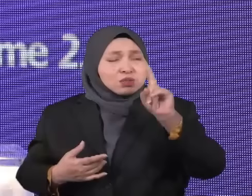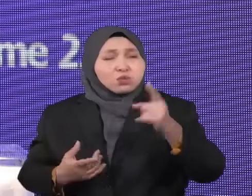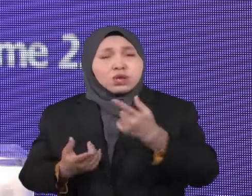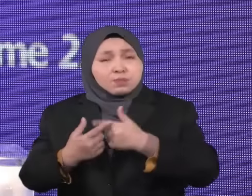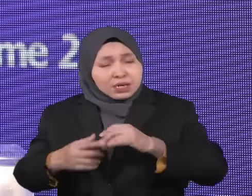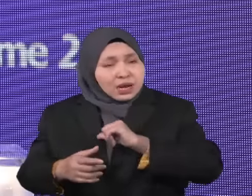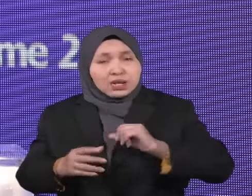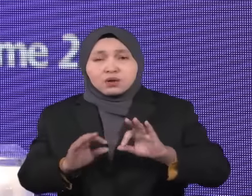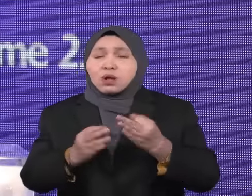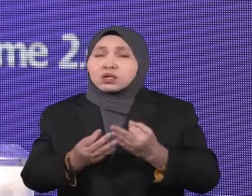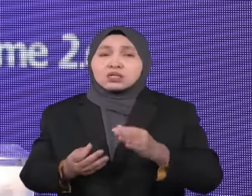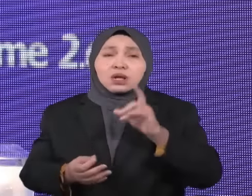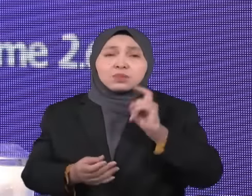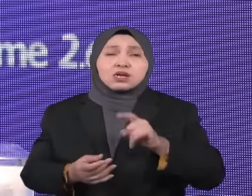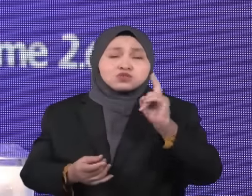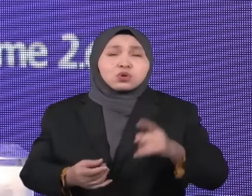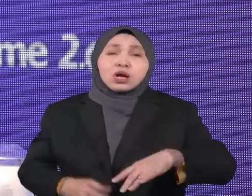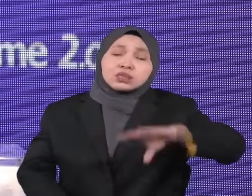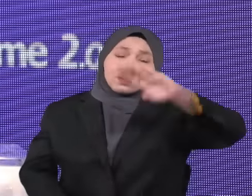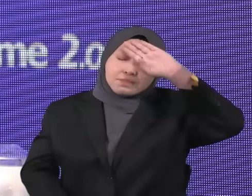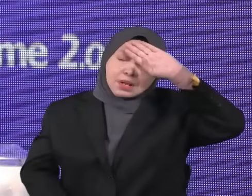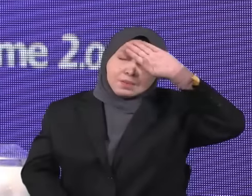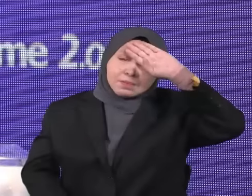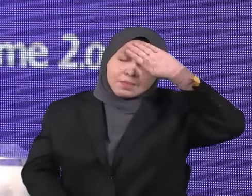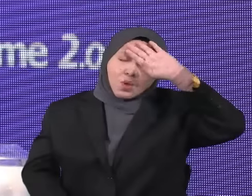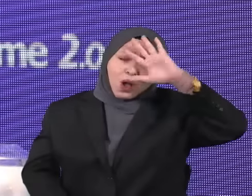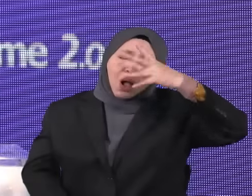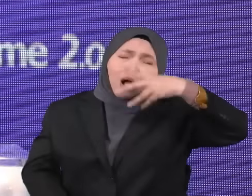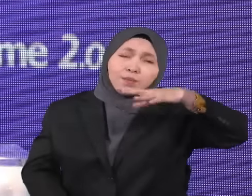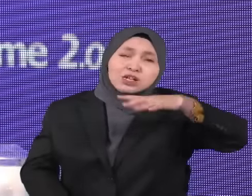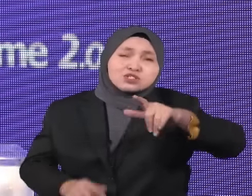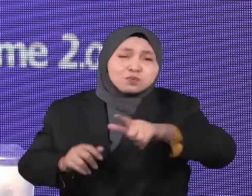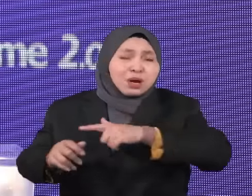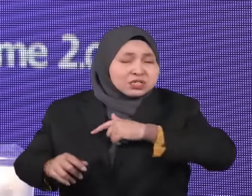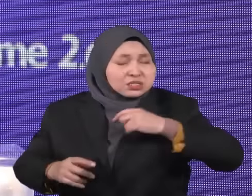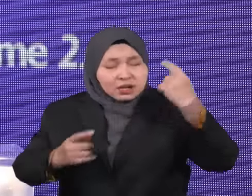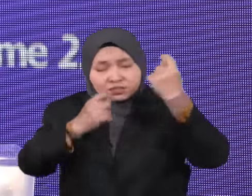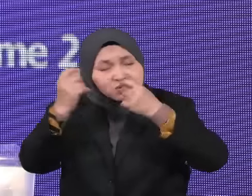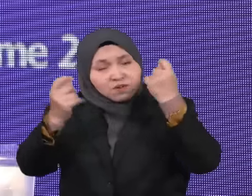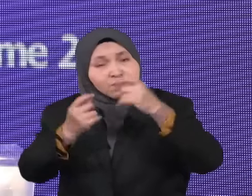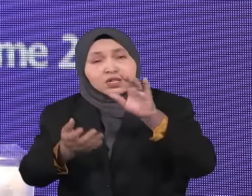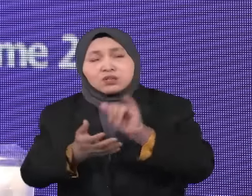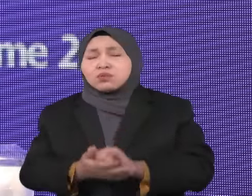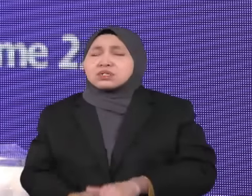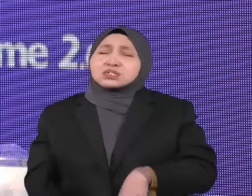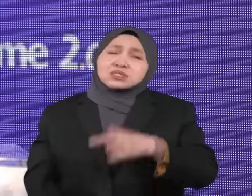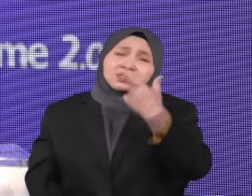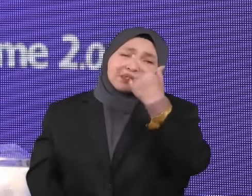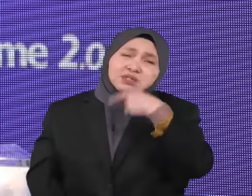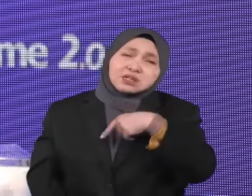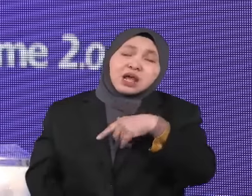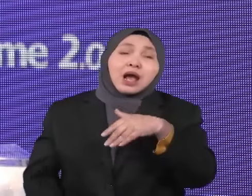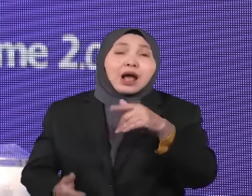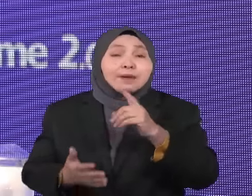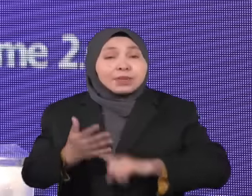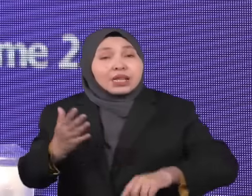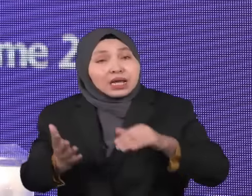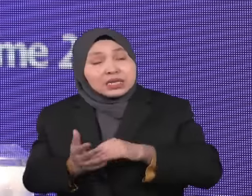tak payah masuk longkang, Ustaz. Seorang demam pun, demam panas sepanjang perjalanan pun kita dah rasa, ya Allah, sedihnya. Apatah lagi